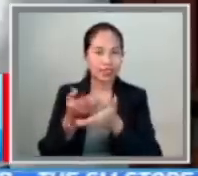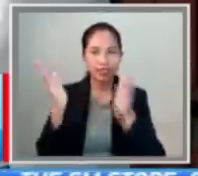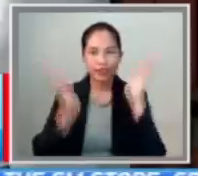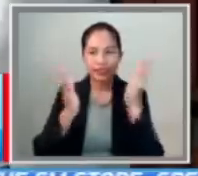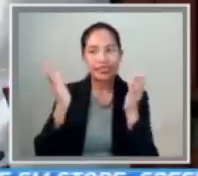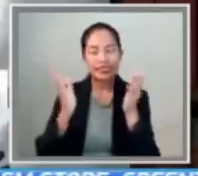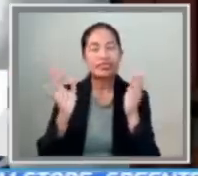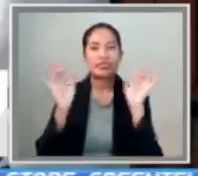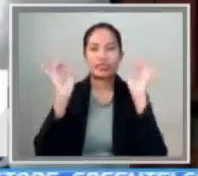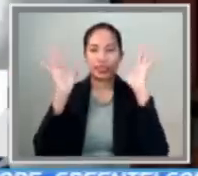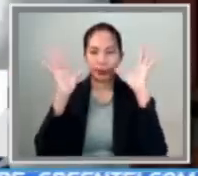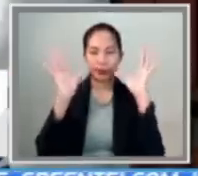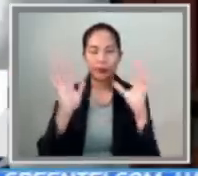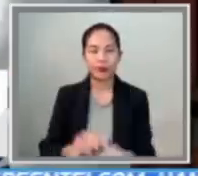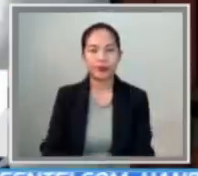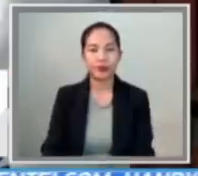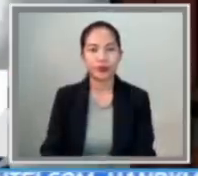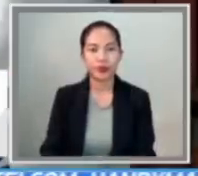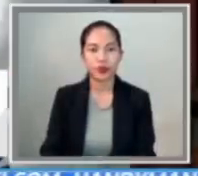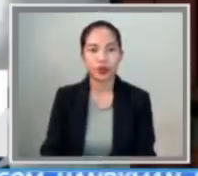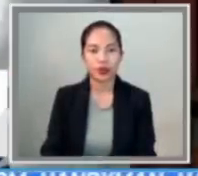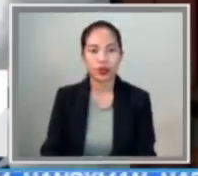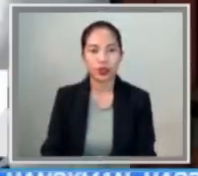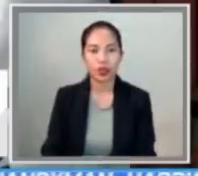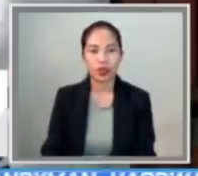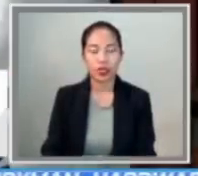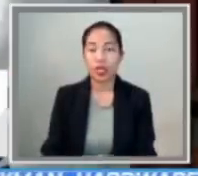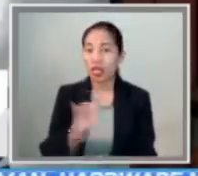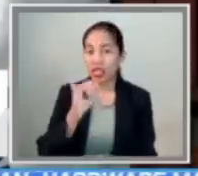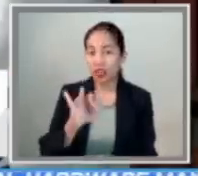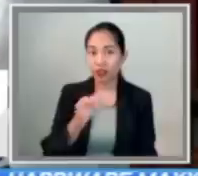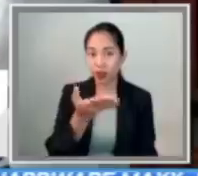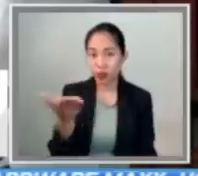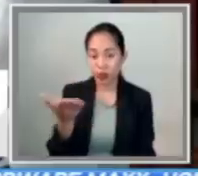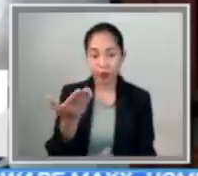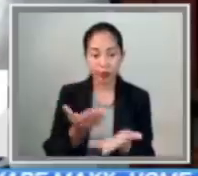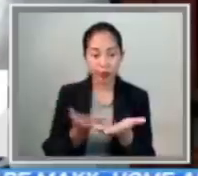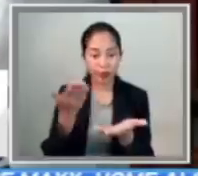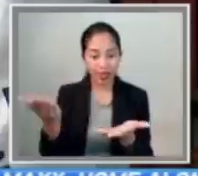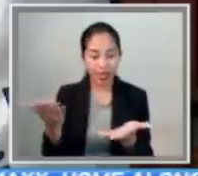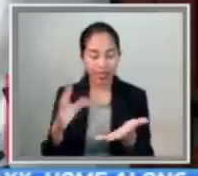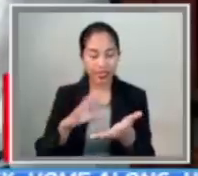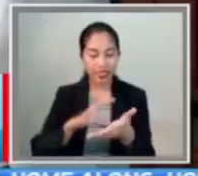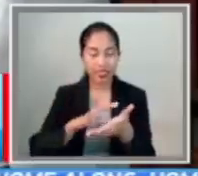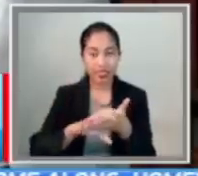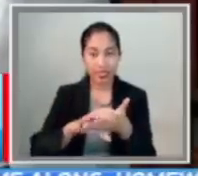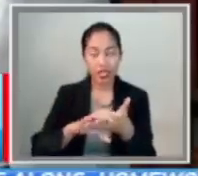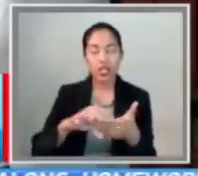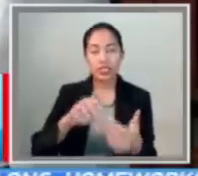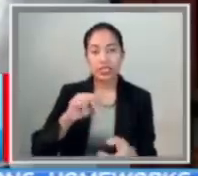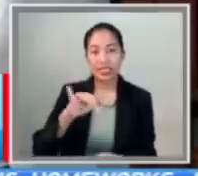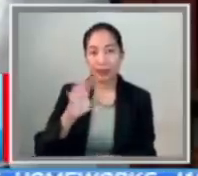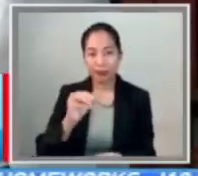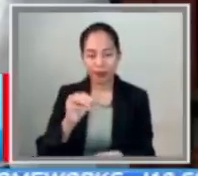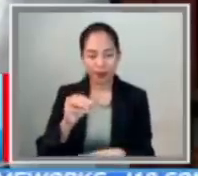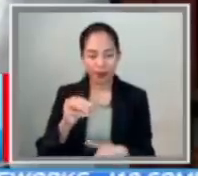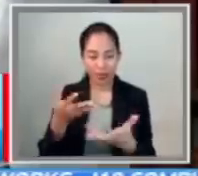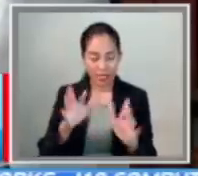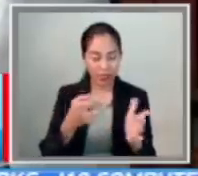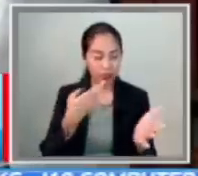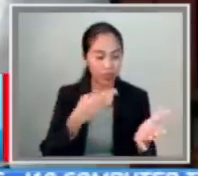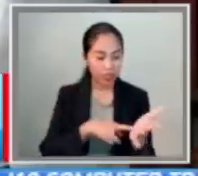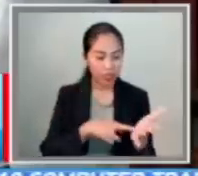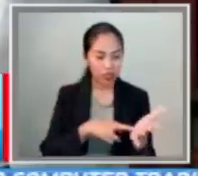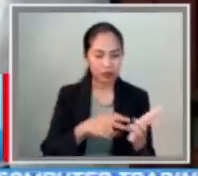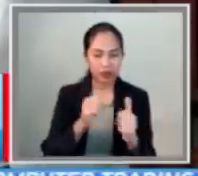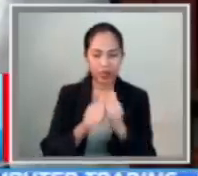There's no advantage to you if you buy pre-registered SIM. Dahil nagpapanggap kayo na